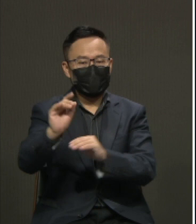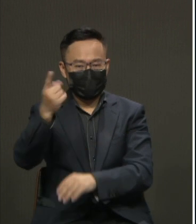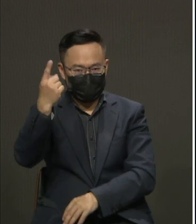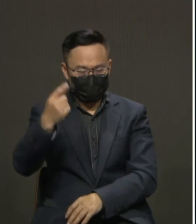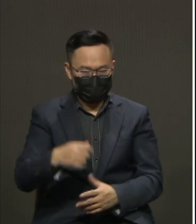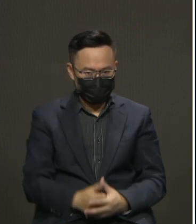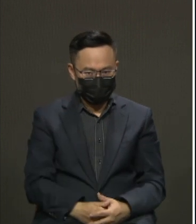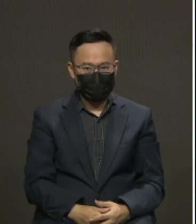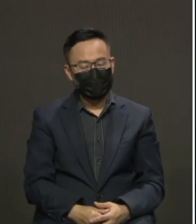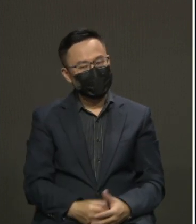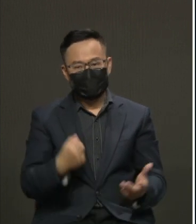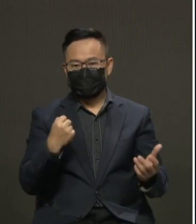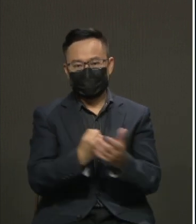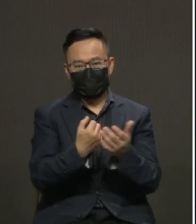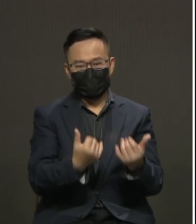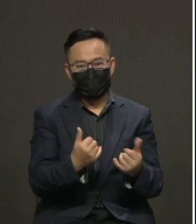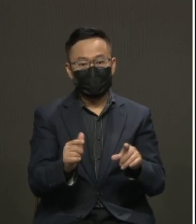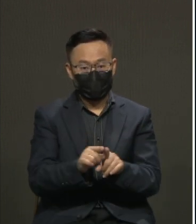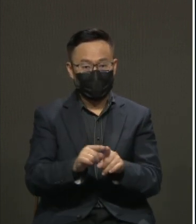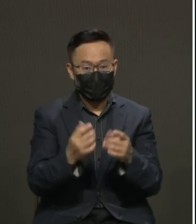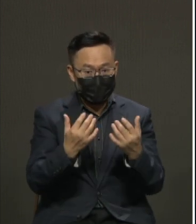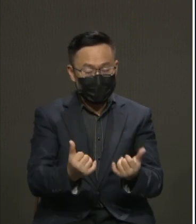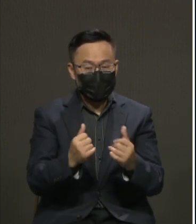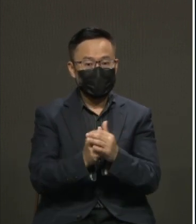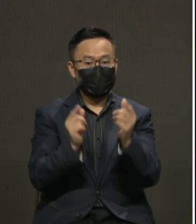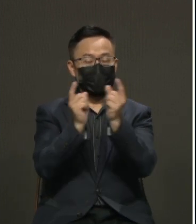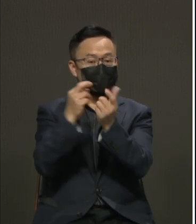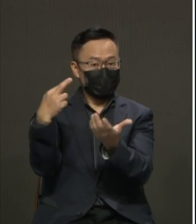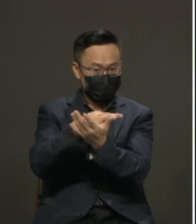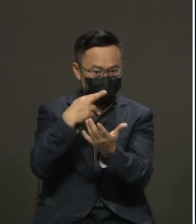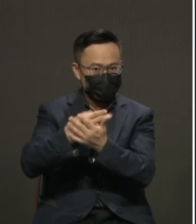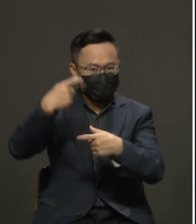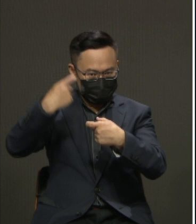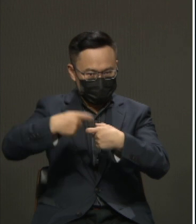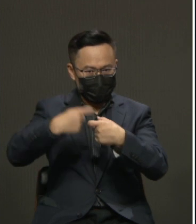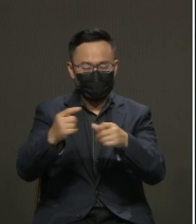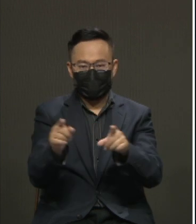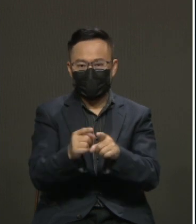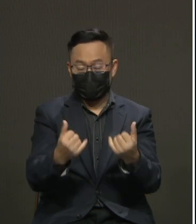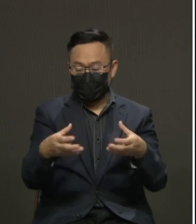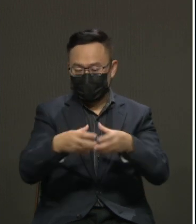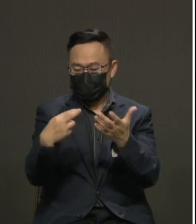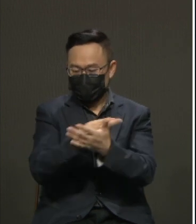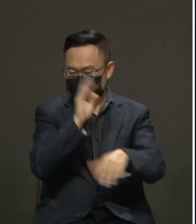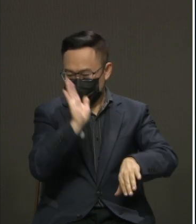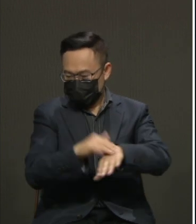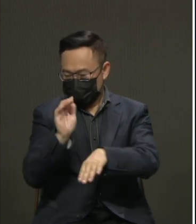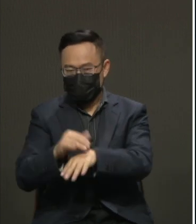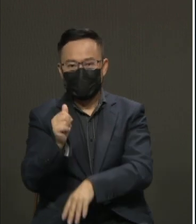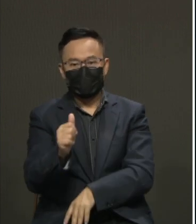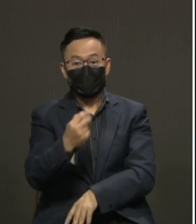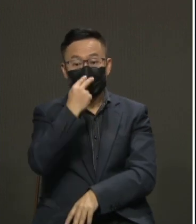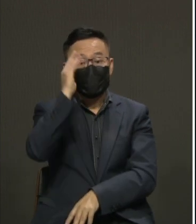ปแล้วเกมนี้ก็ถือว่าเป็นอีกหนึ่งงานหนักนะเพราะว่าต้องมาเจอกับราชบุรีที่ฟอร์มร้อนแรงเลยใช่ไหมคะสำหรับฤดูกาลนี้ ถูกต้องค่ะก็เดี๋ยวผลการแข่งขันเ